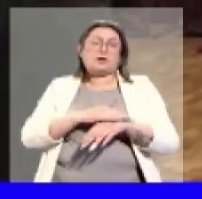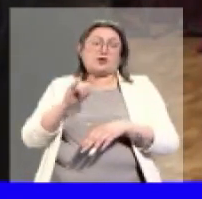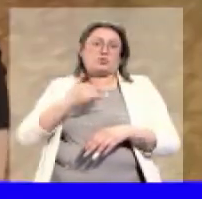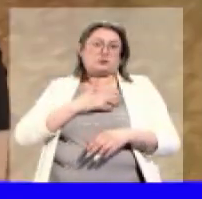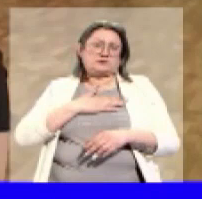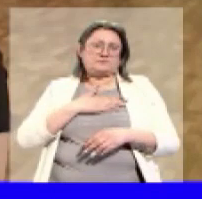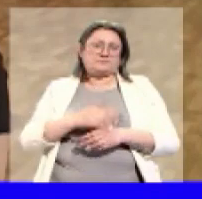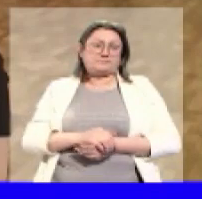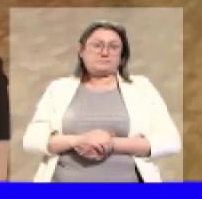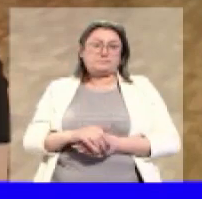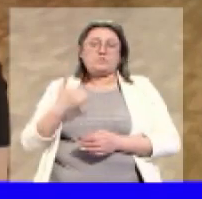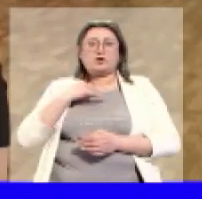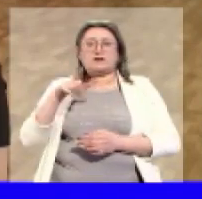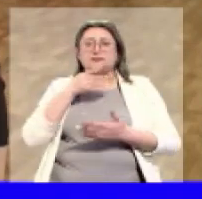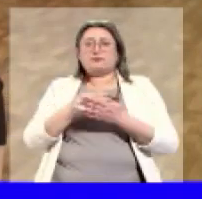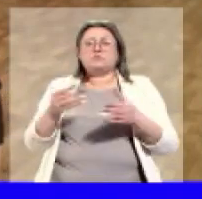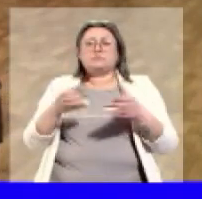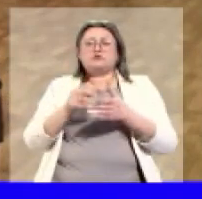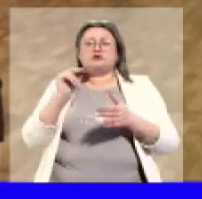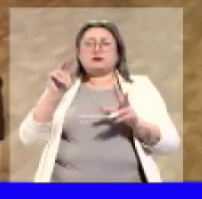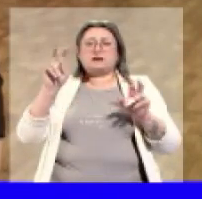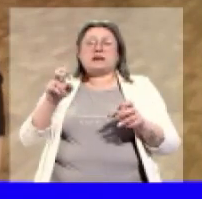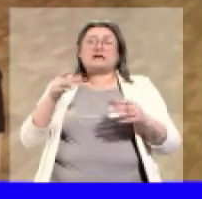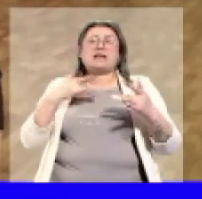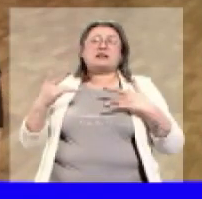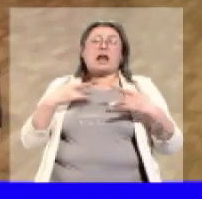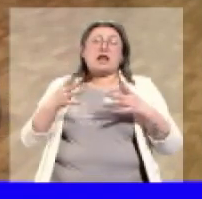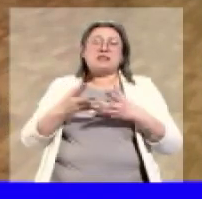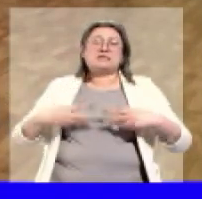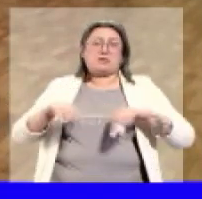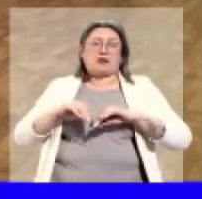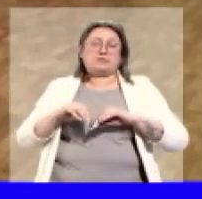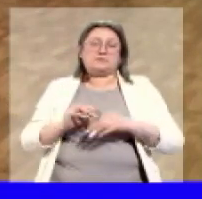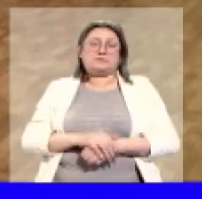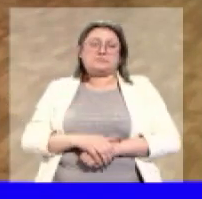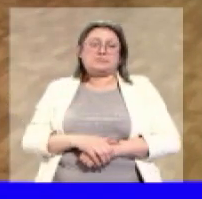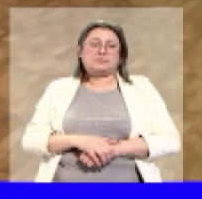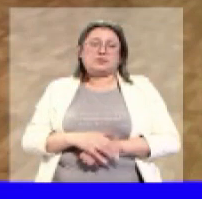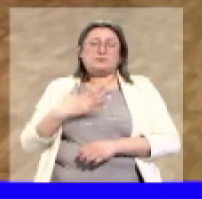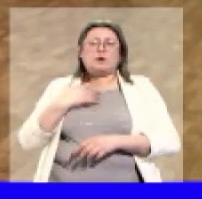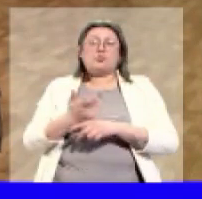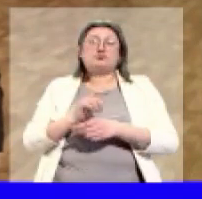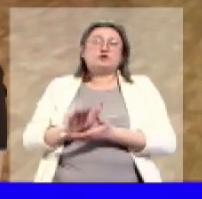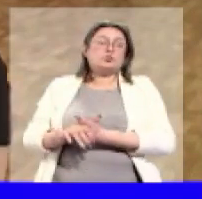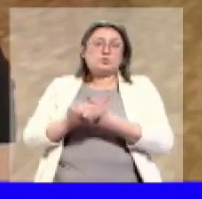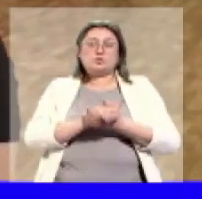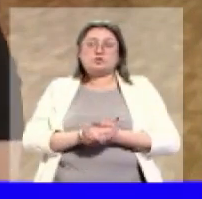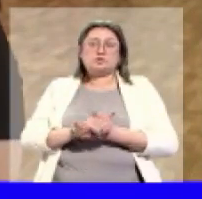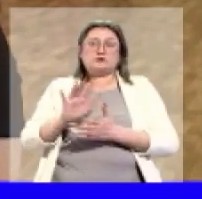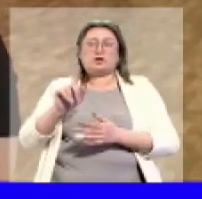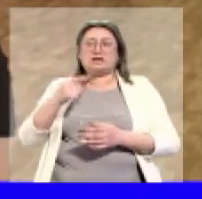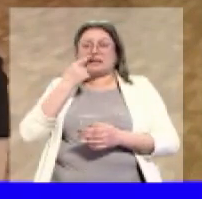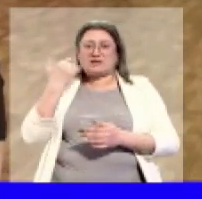движет ими. У нас даже свой чат называется «Театральная семья». И мы очень дружны, невзирая на то, что мы